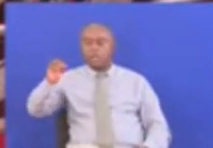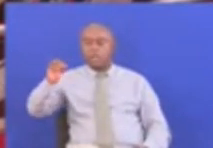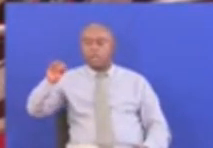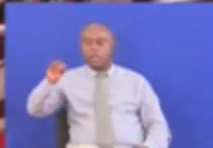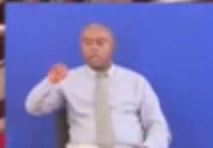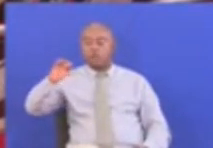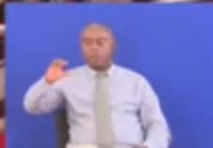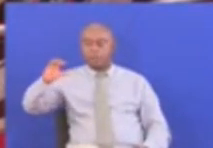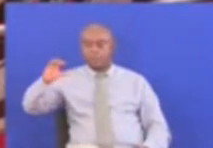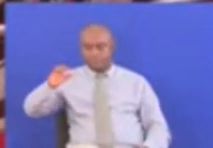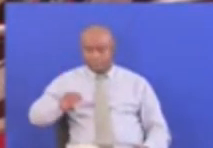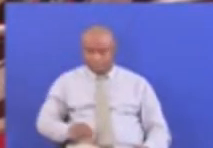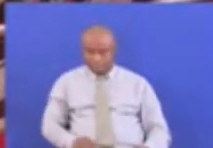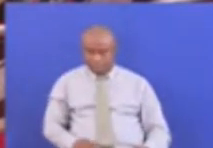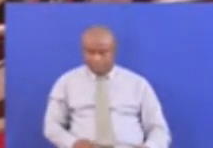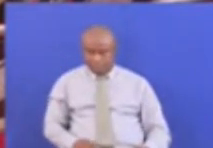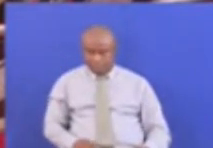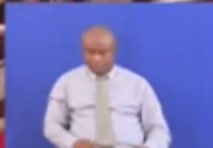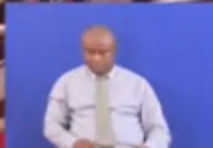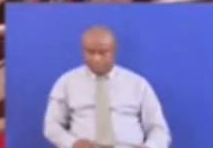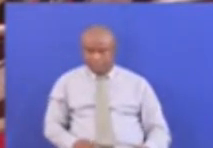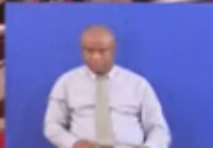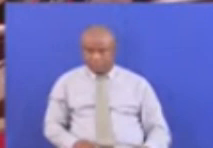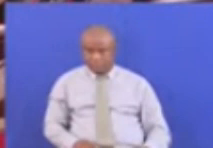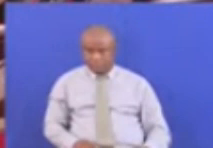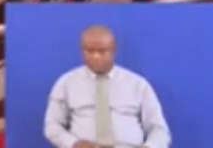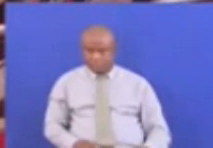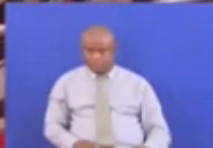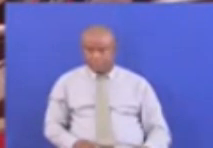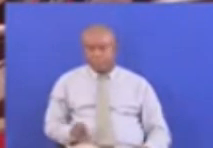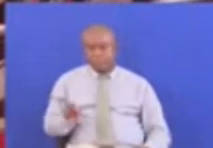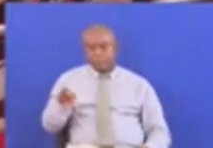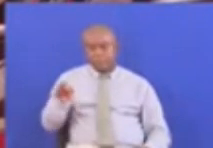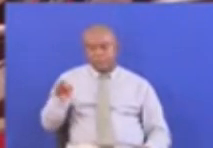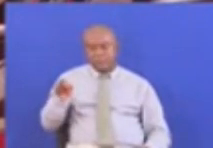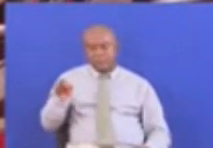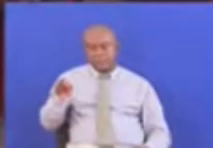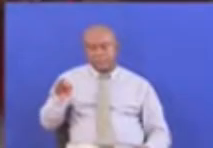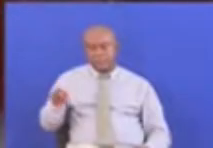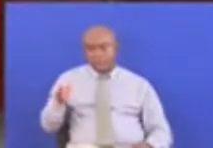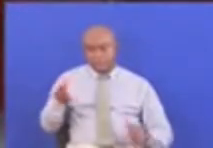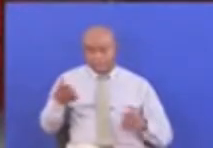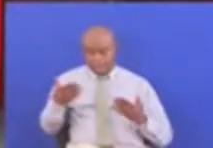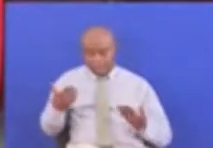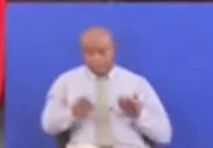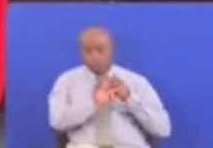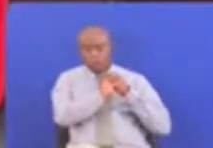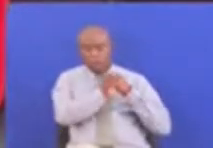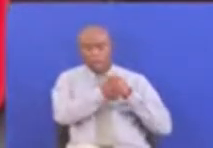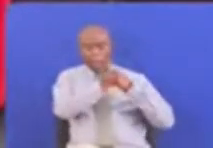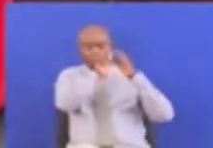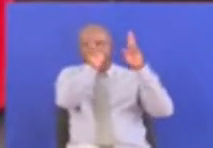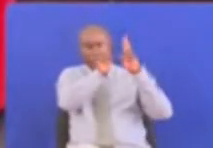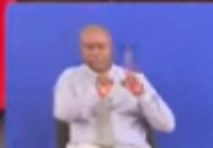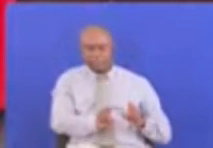na jukumu hili, Mheshimiwa Spika, inaitwa the Atomic Energy Agency, the International Atomic Agency, ambayo